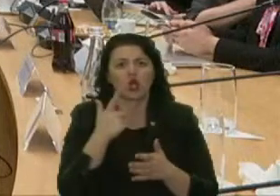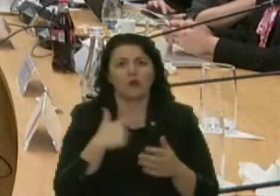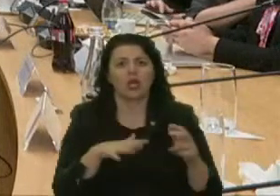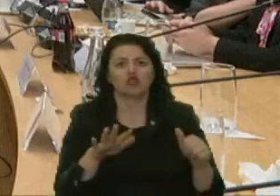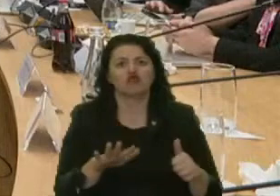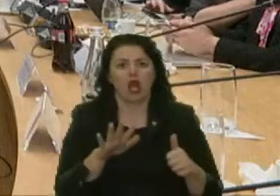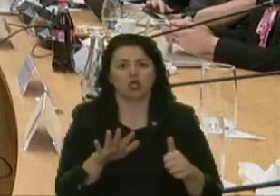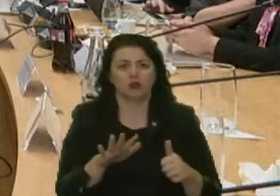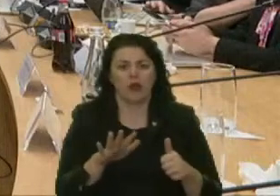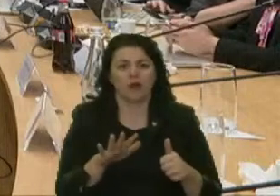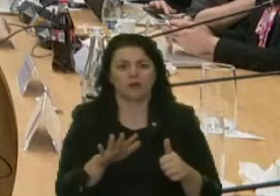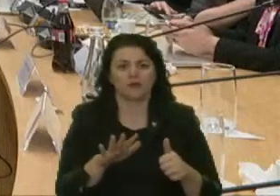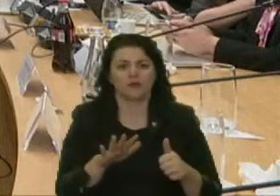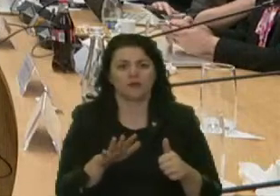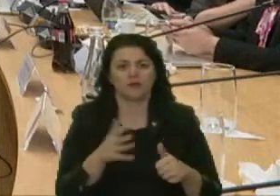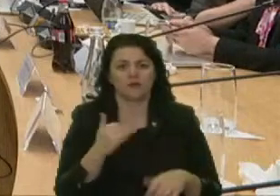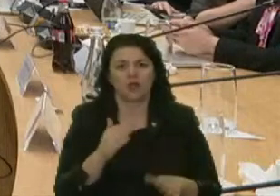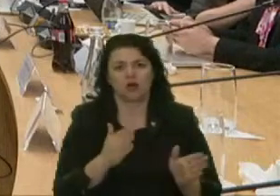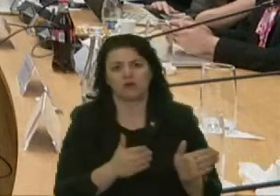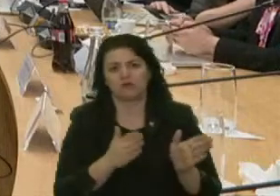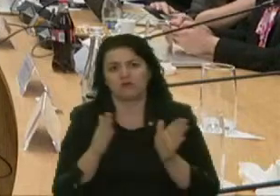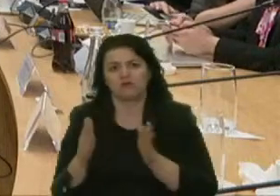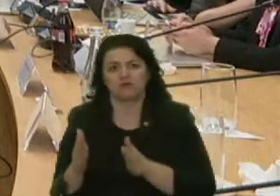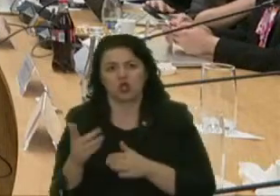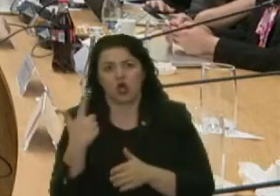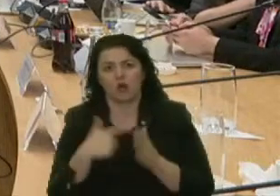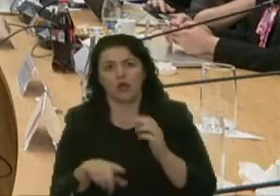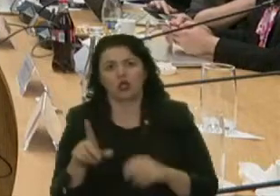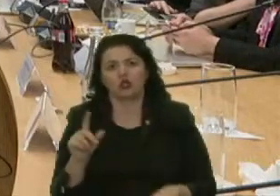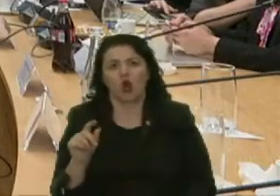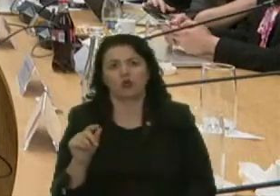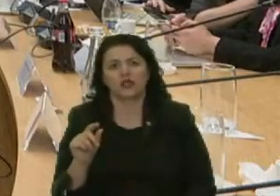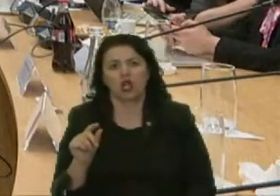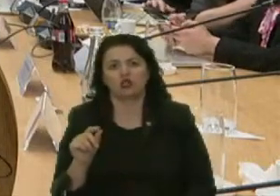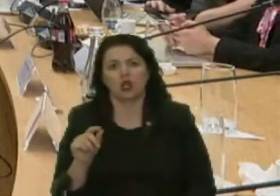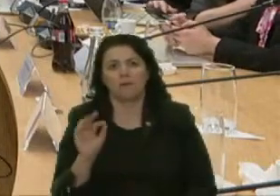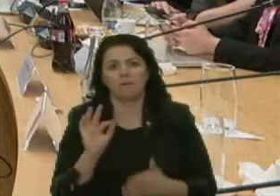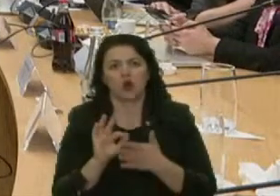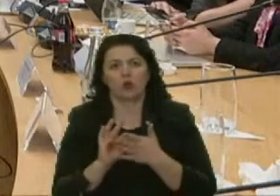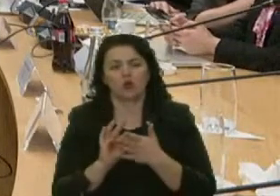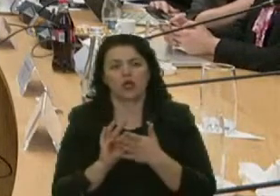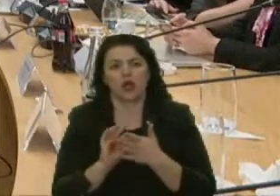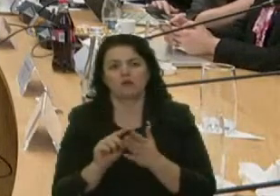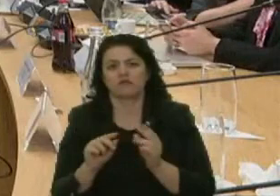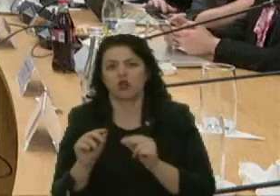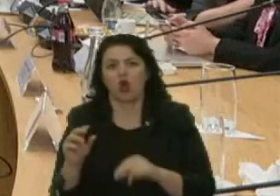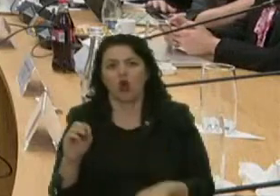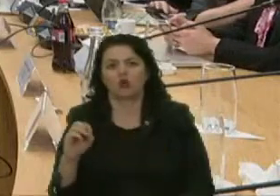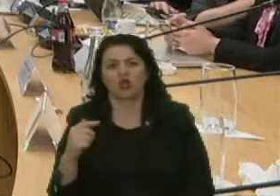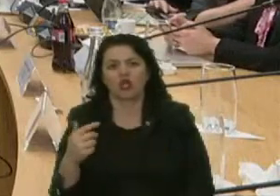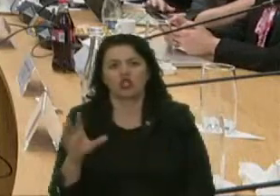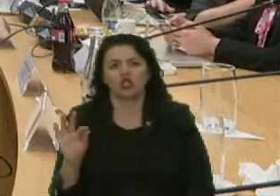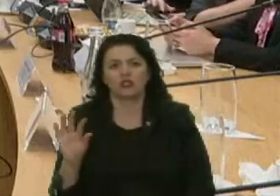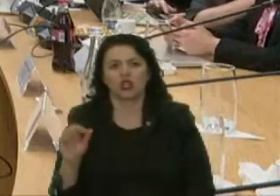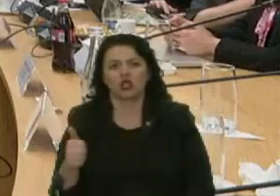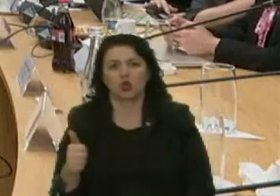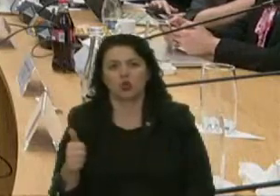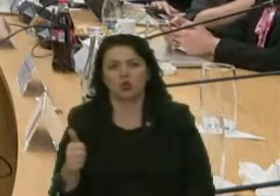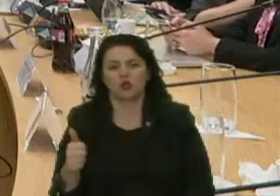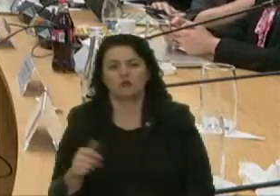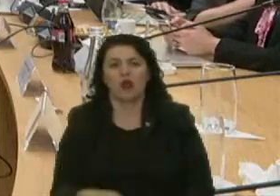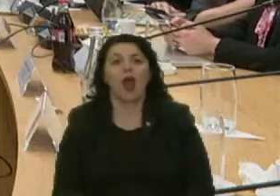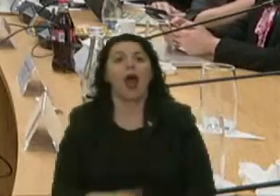2016 și din din 2020 domnul primar Promite trecerea pe OG 51 am